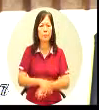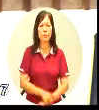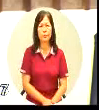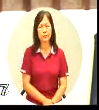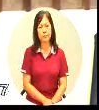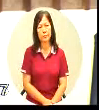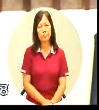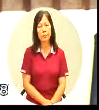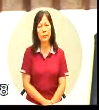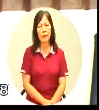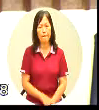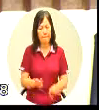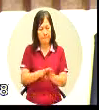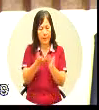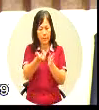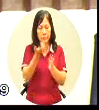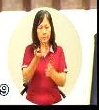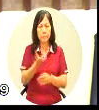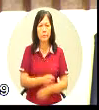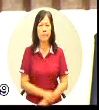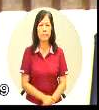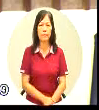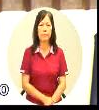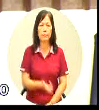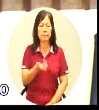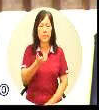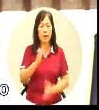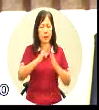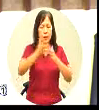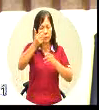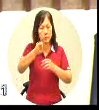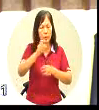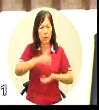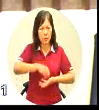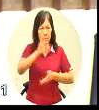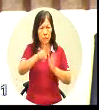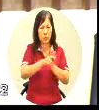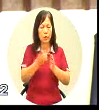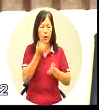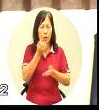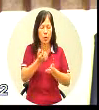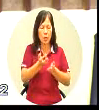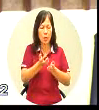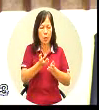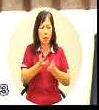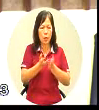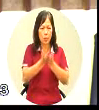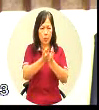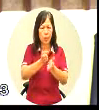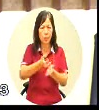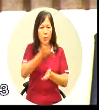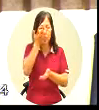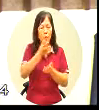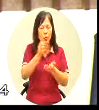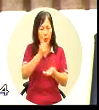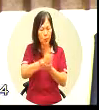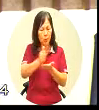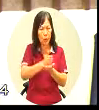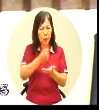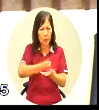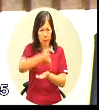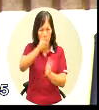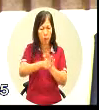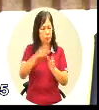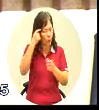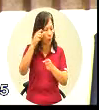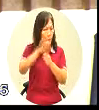在开始之前哦，我想刚刚市长有提到我们这个旅运大楼哈，我还是补充一下，其实旅运大楼除